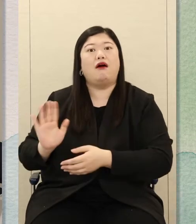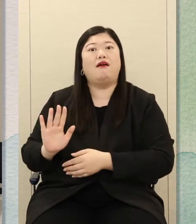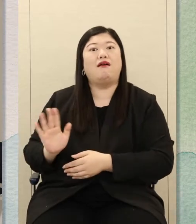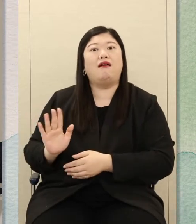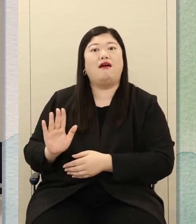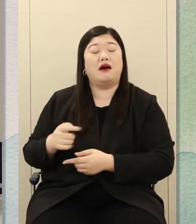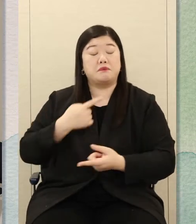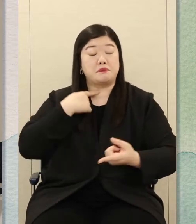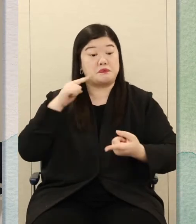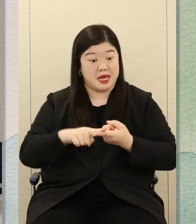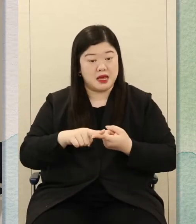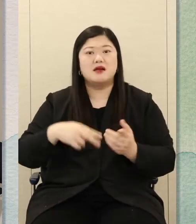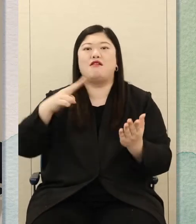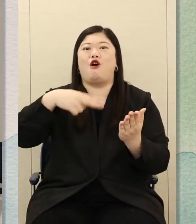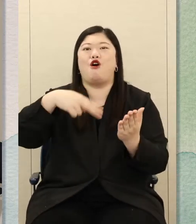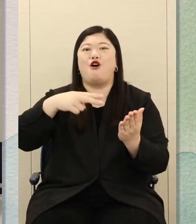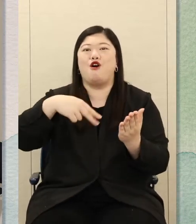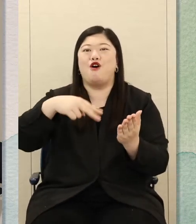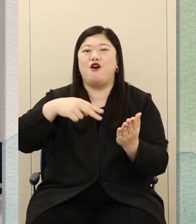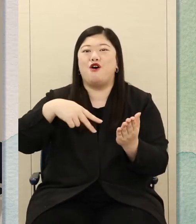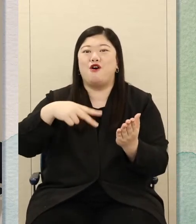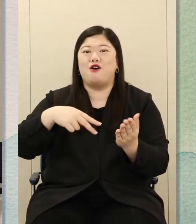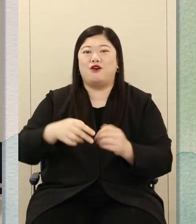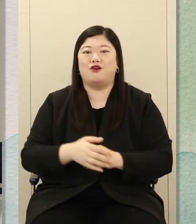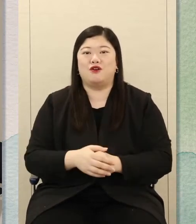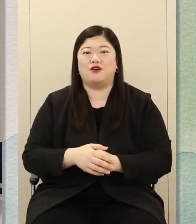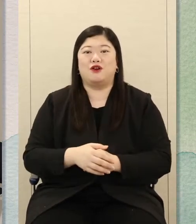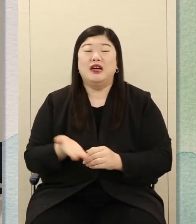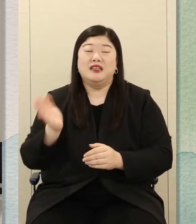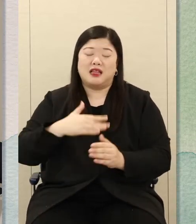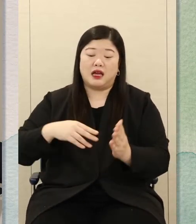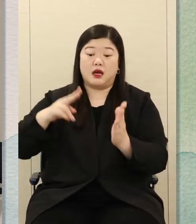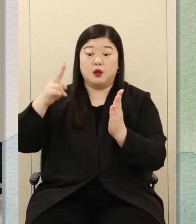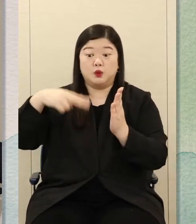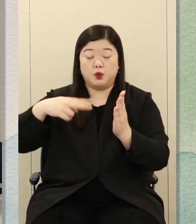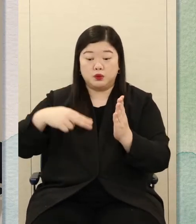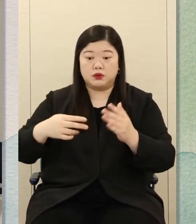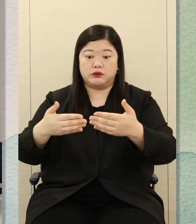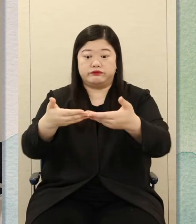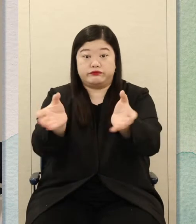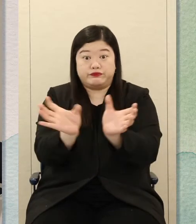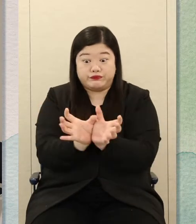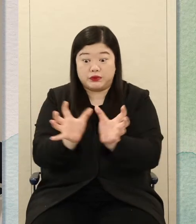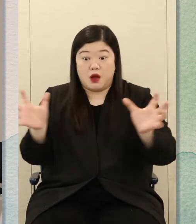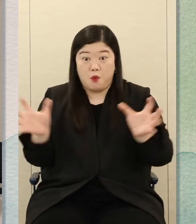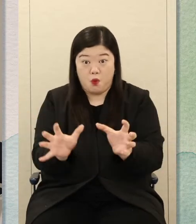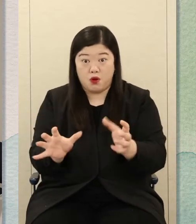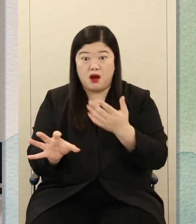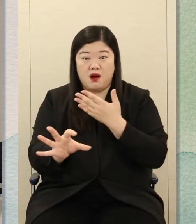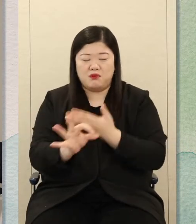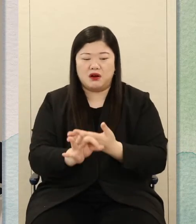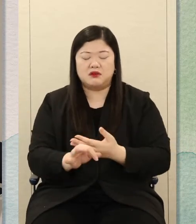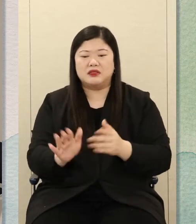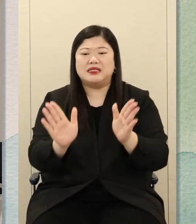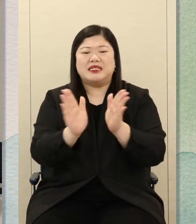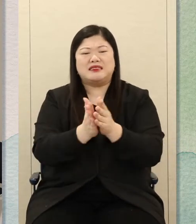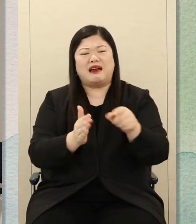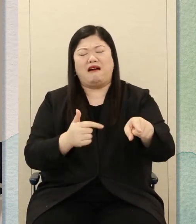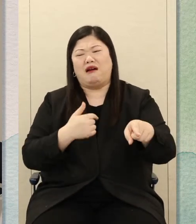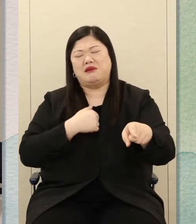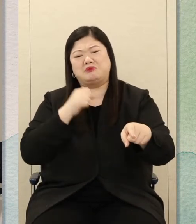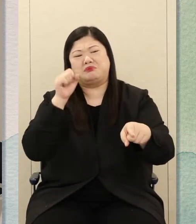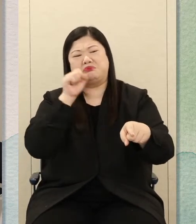역시 제일 좋아하는 거, 내가 평소에 읽지 않는 책을 계속 읽게 되는 거. 8명이면 적어도